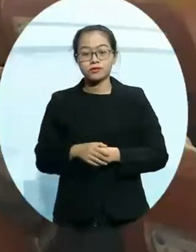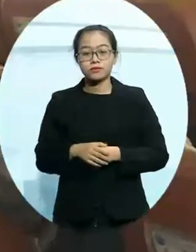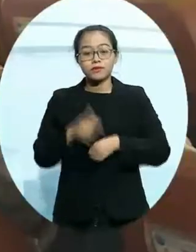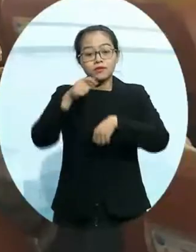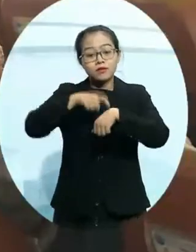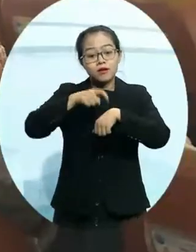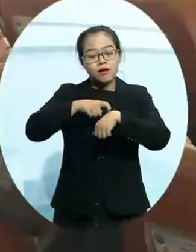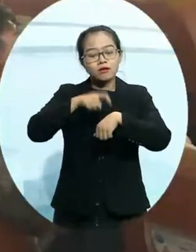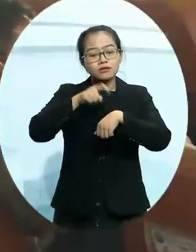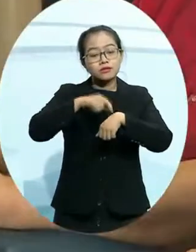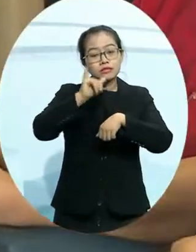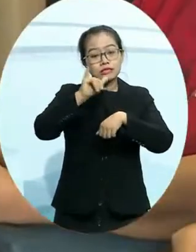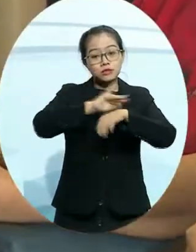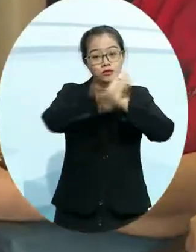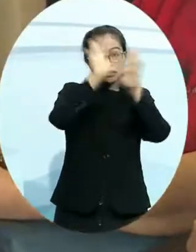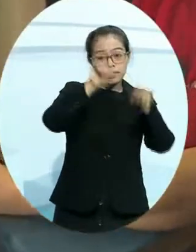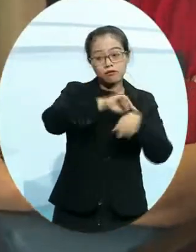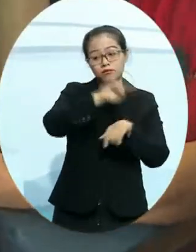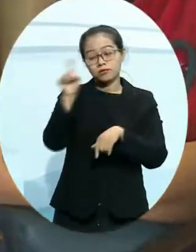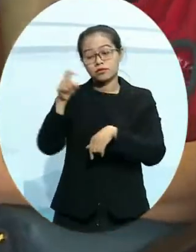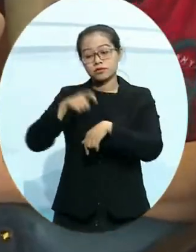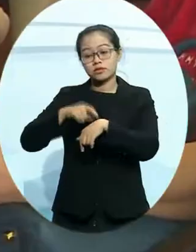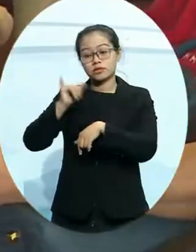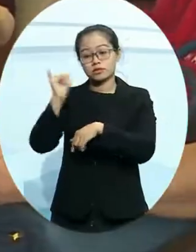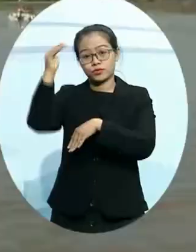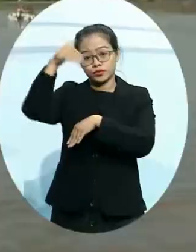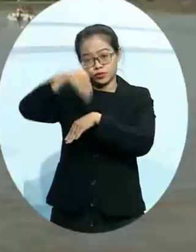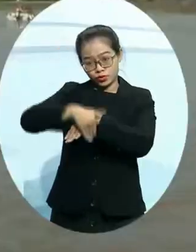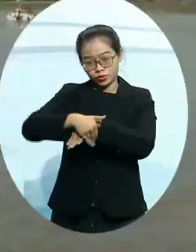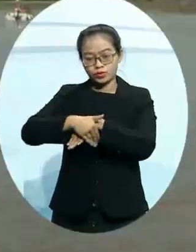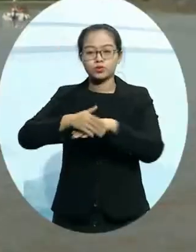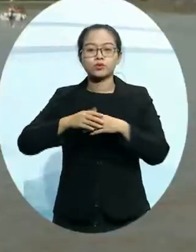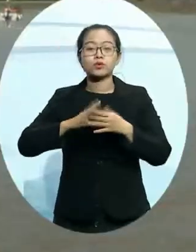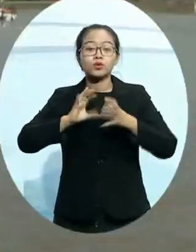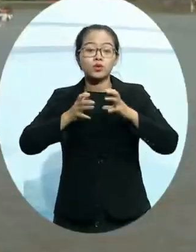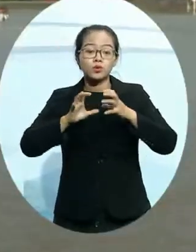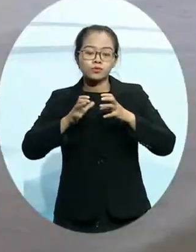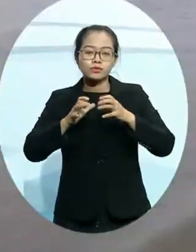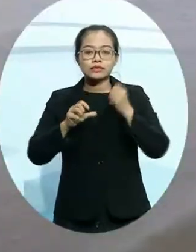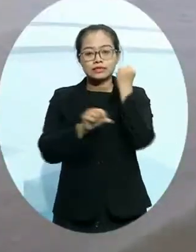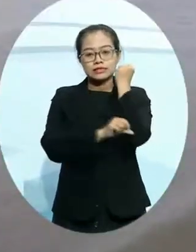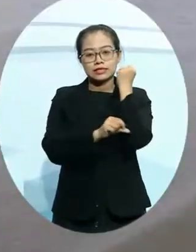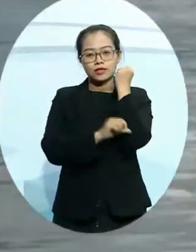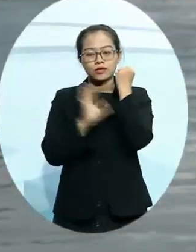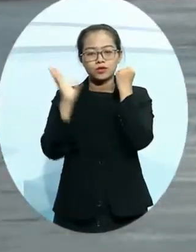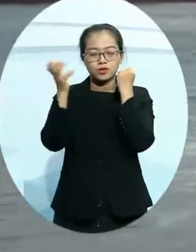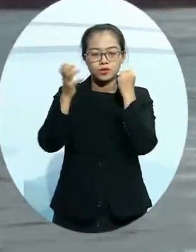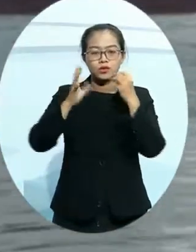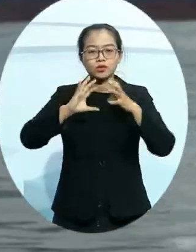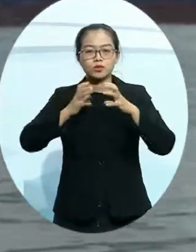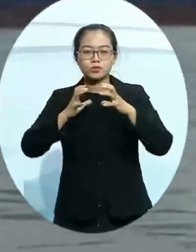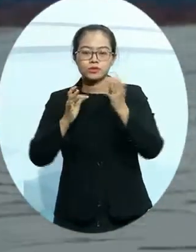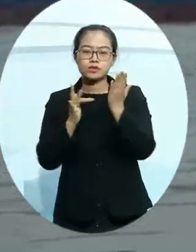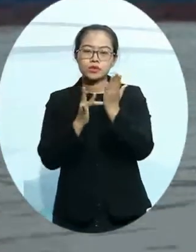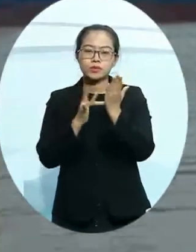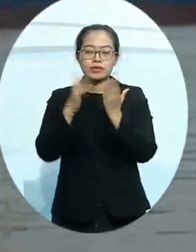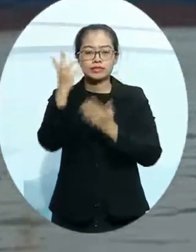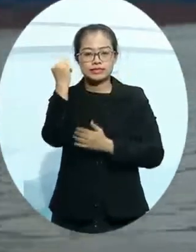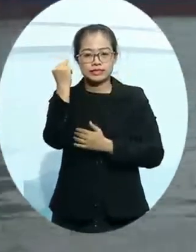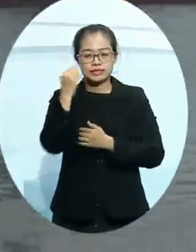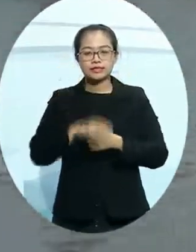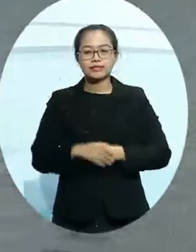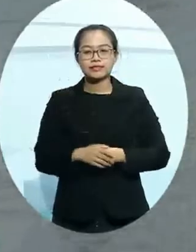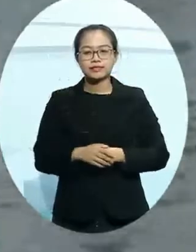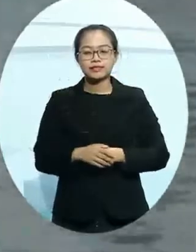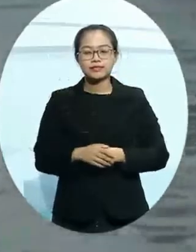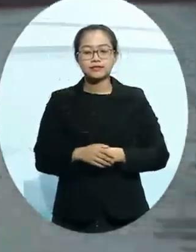6 đến 18 giờ hàng ngày. Đơn vị khai thác dự kiến là công ty trách nhiệm hữu hạn Sài Gòn Tourist, công nghệ xanh DP và Thường Nhật. Giá cước vận